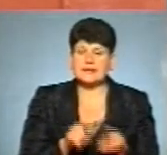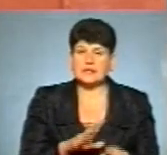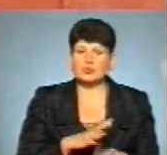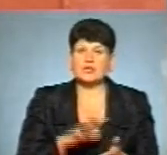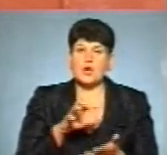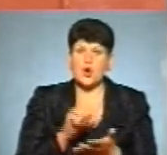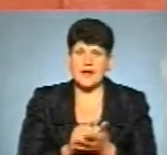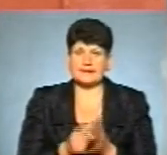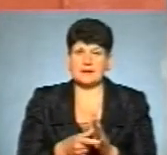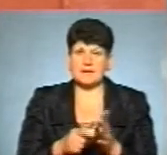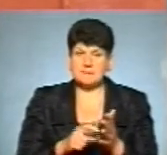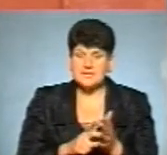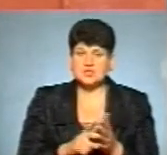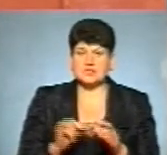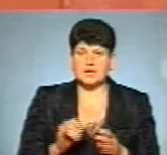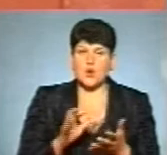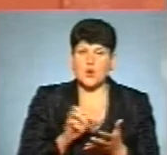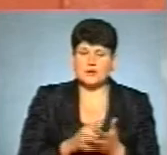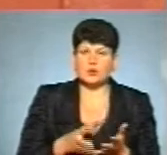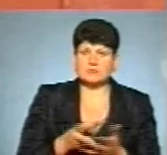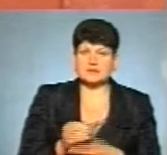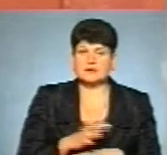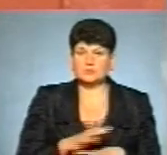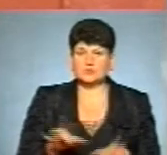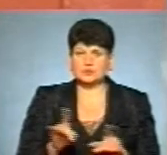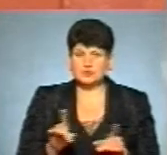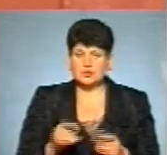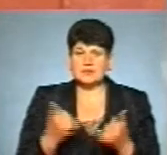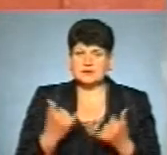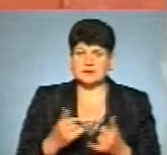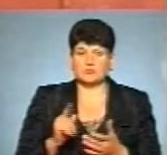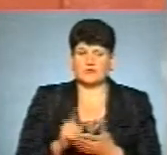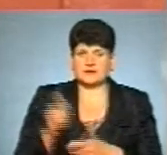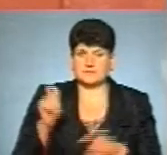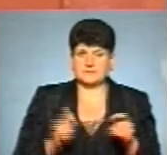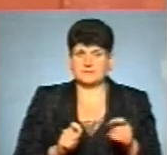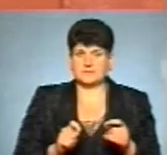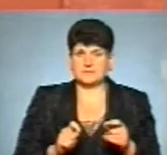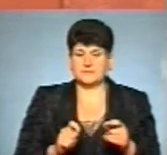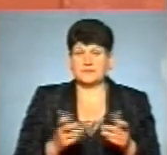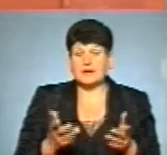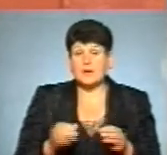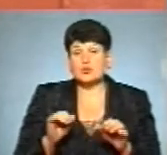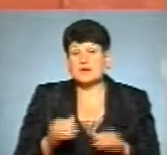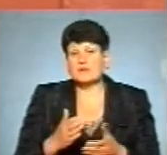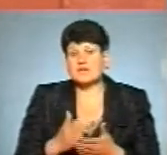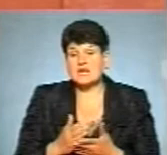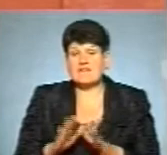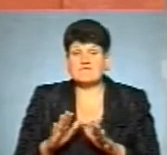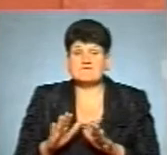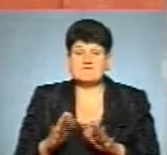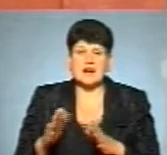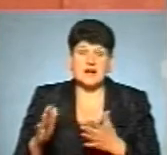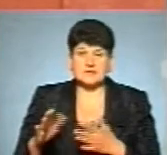орендних приміщеннях і, відповідно, оренду платити не було з чого. Зараз вони повинні будуть з'їхати з цих приміщень. Може, є варіанти комунального